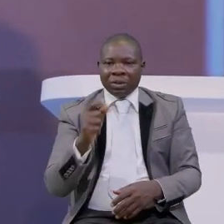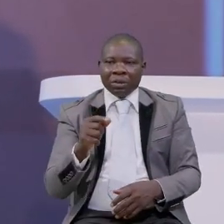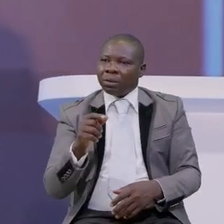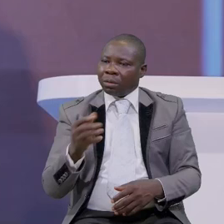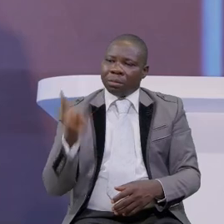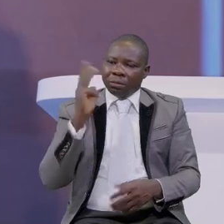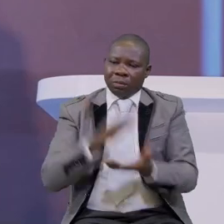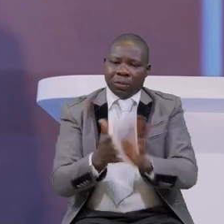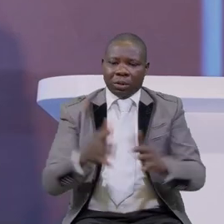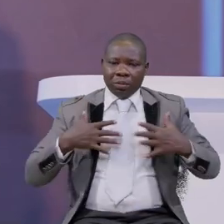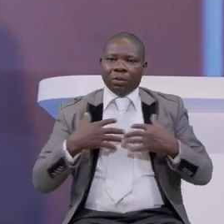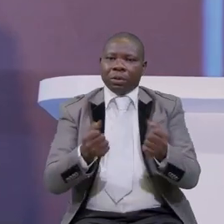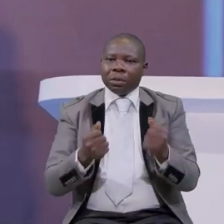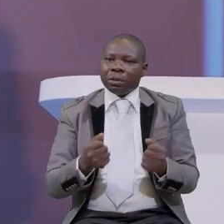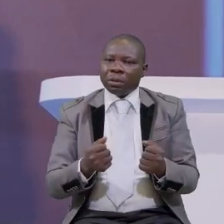été guéri.